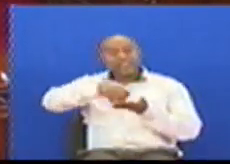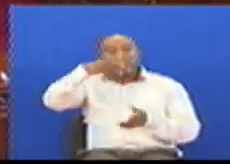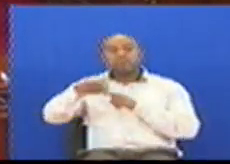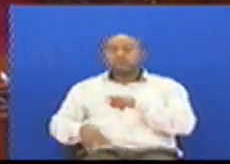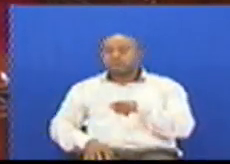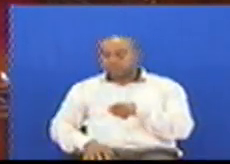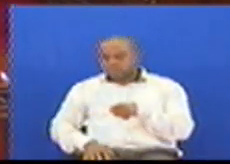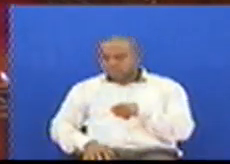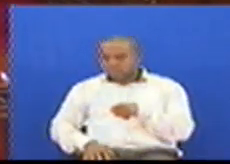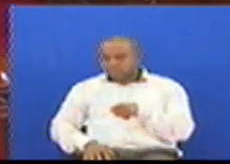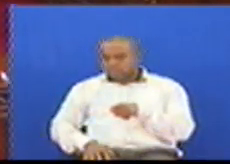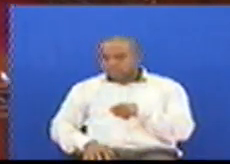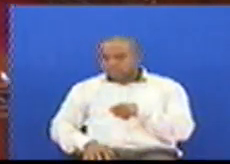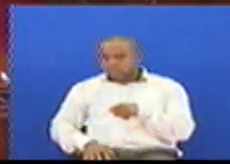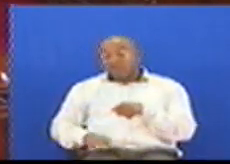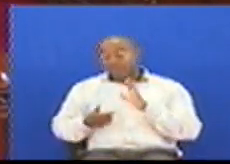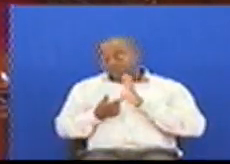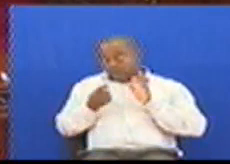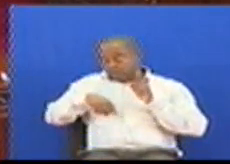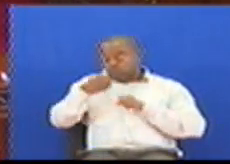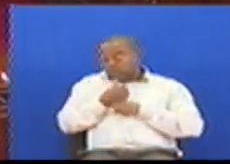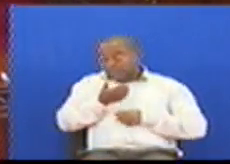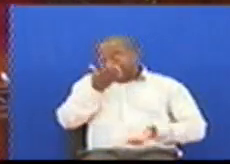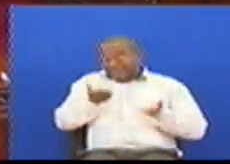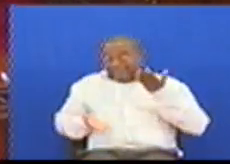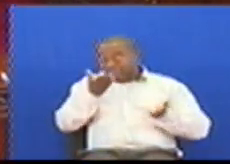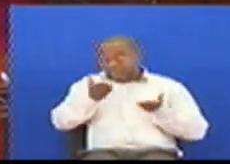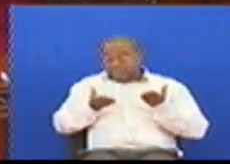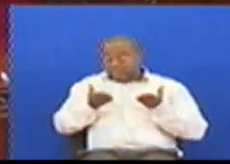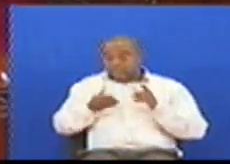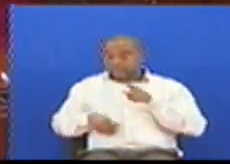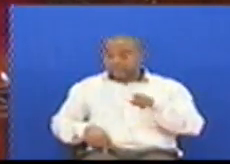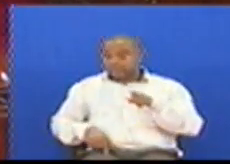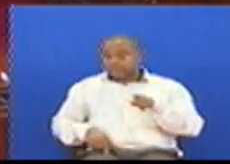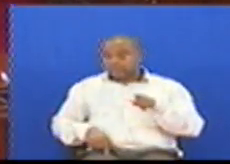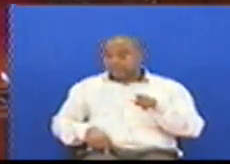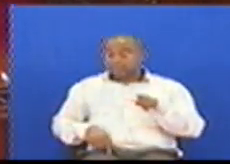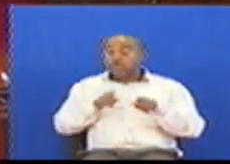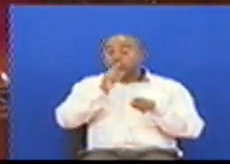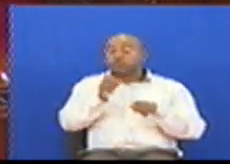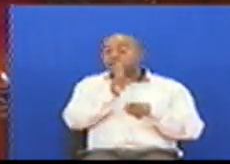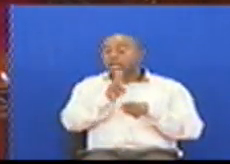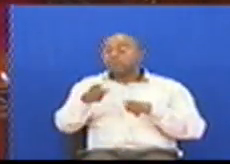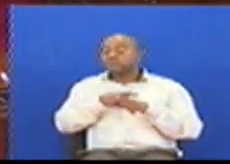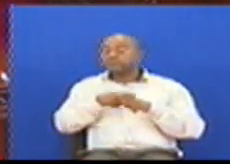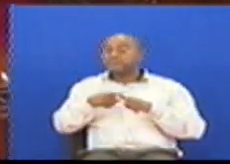Kama tunafanya tathmini ya kutosha na tuna malengo mazuri na taifa hili. Tuna halmashauri 185, ni vema kila